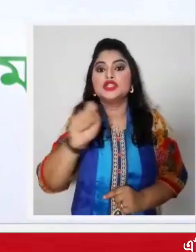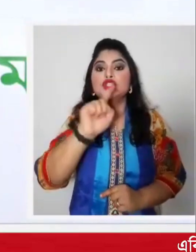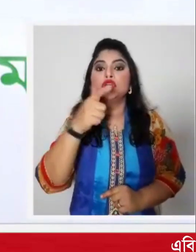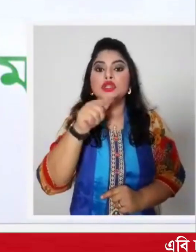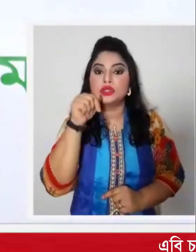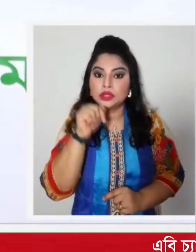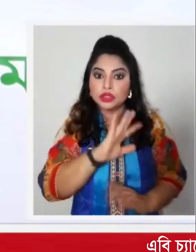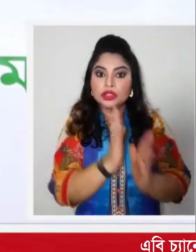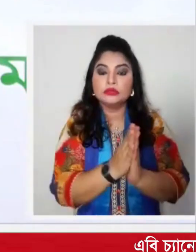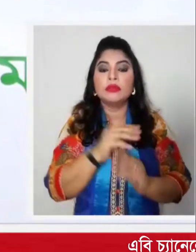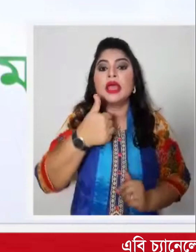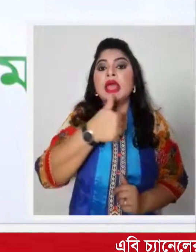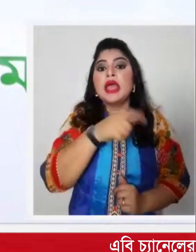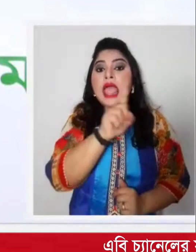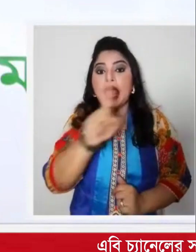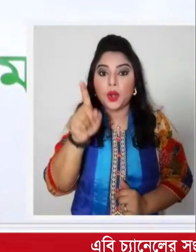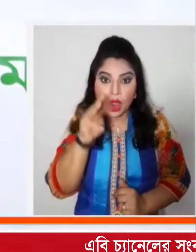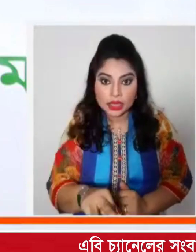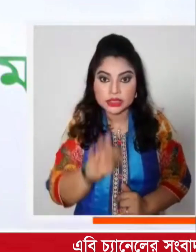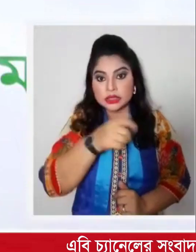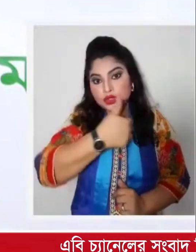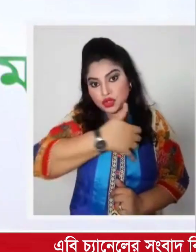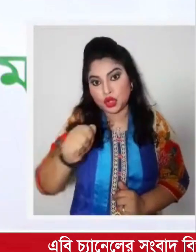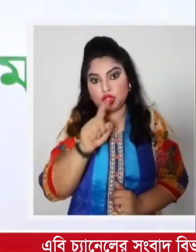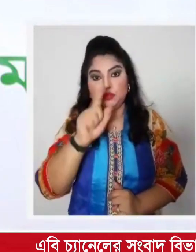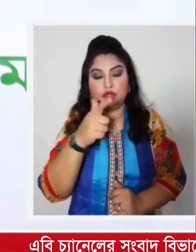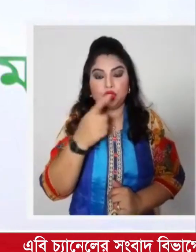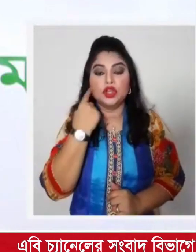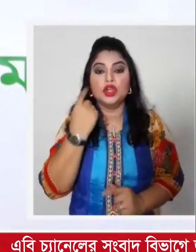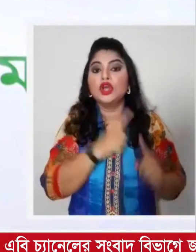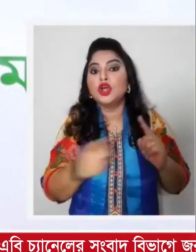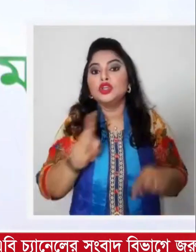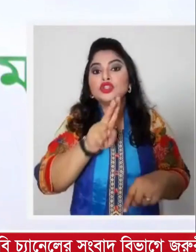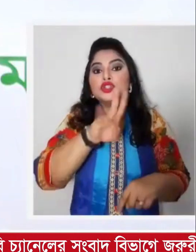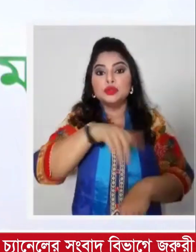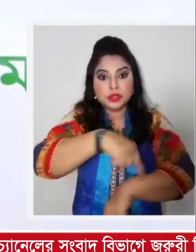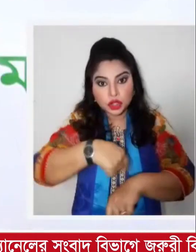মধ্যে ৩৩ জন পুরুষ ও ১১ জন নারী। গত ২৪ ঘন্টায় সুস্থ হয়েছেন